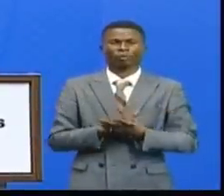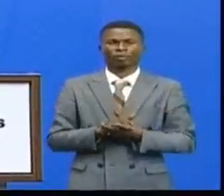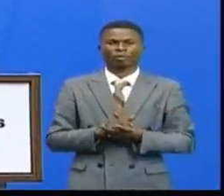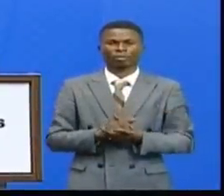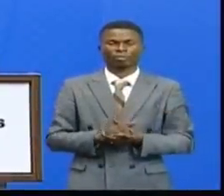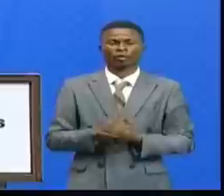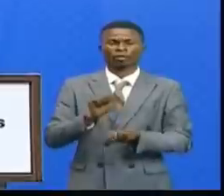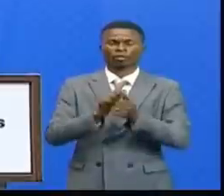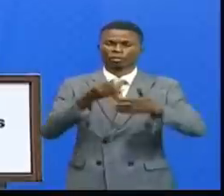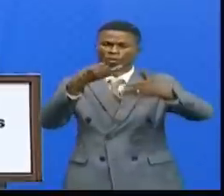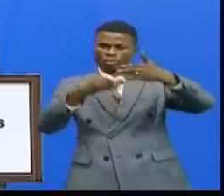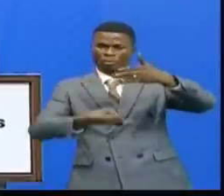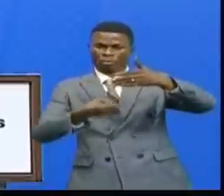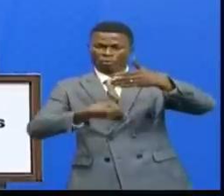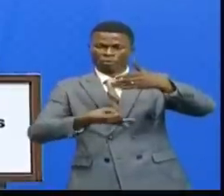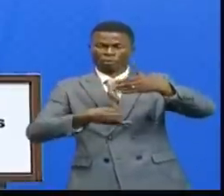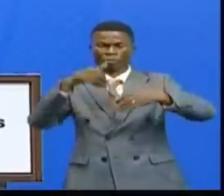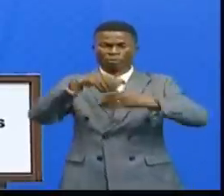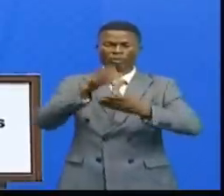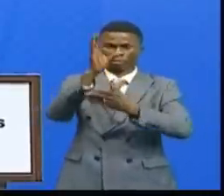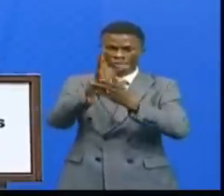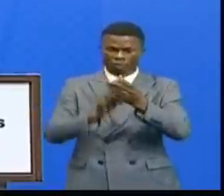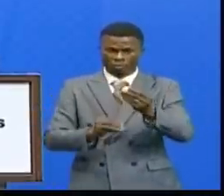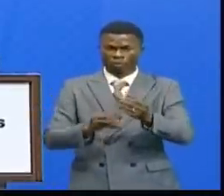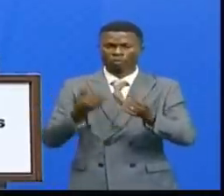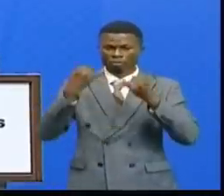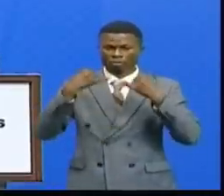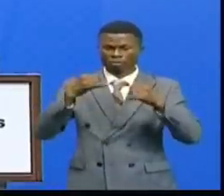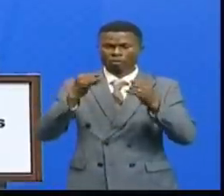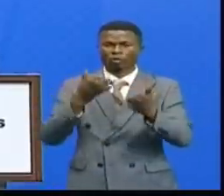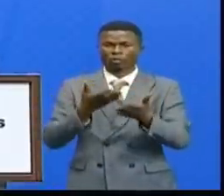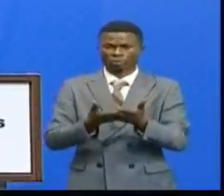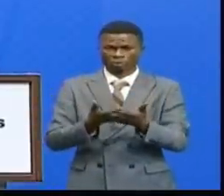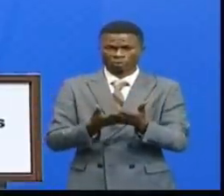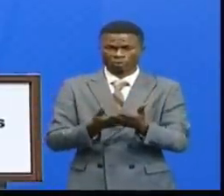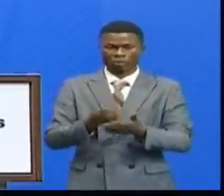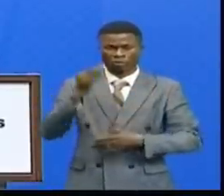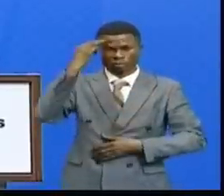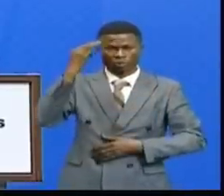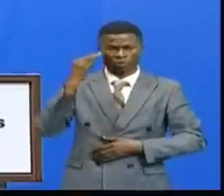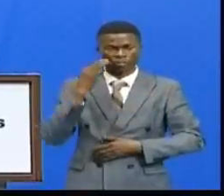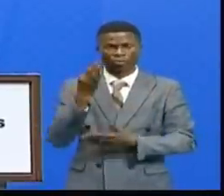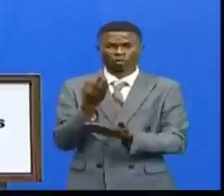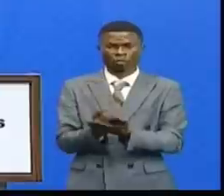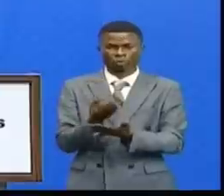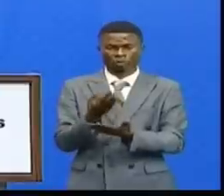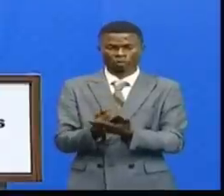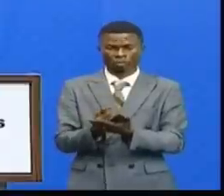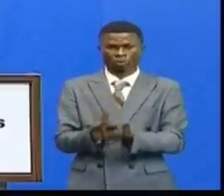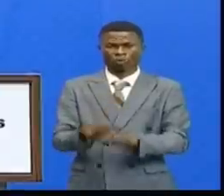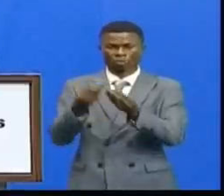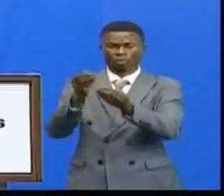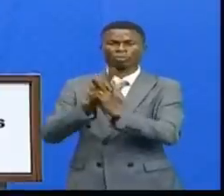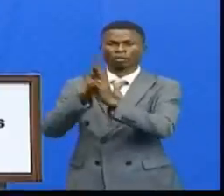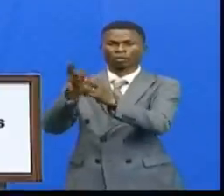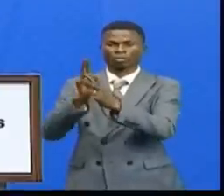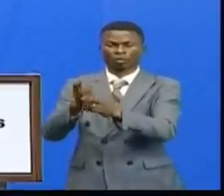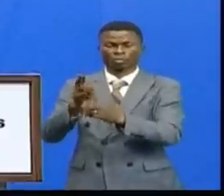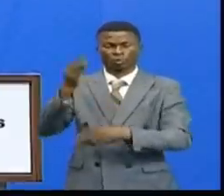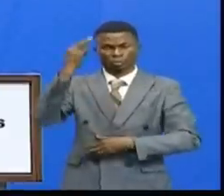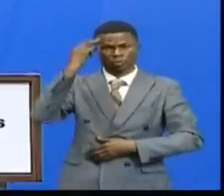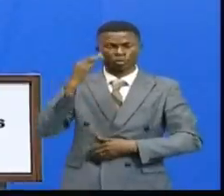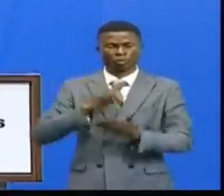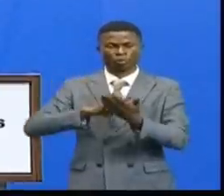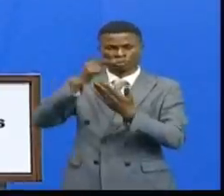Au point 7, sur ces chapitres de points d'information, le ministre des Finances a présenté au Conseil